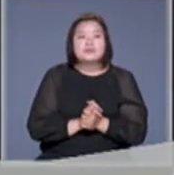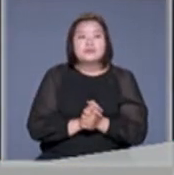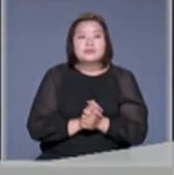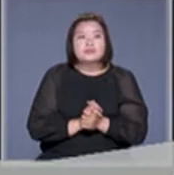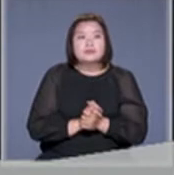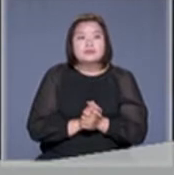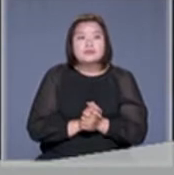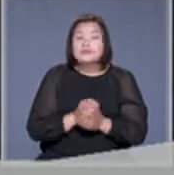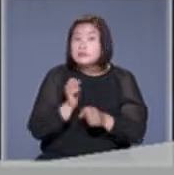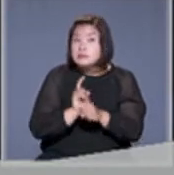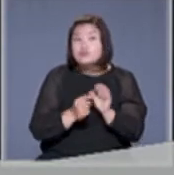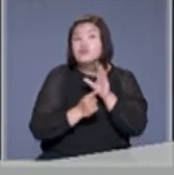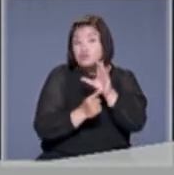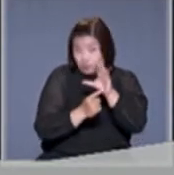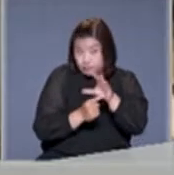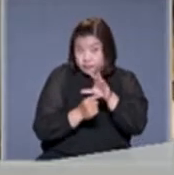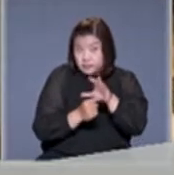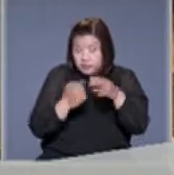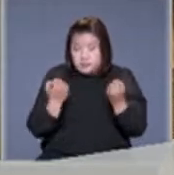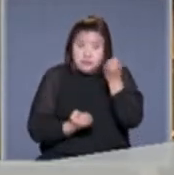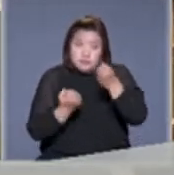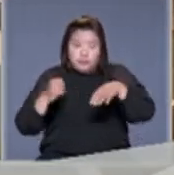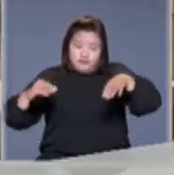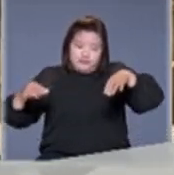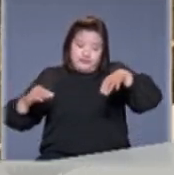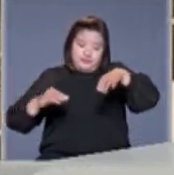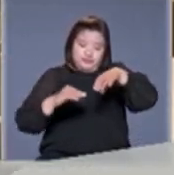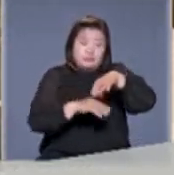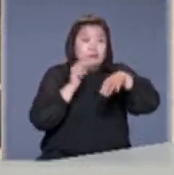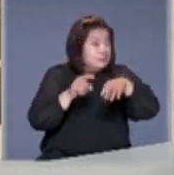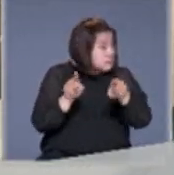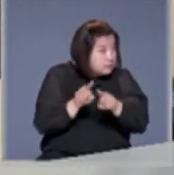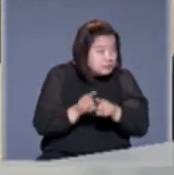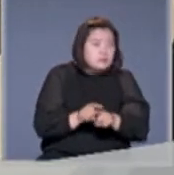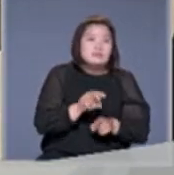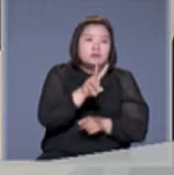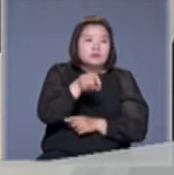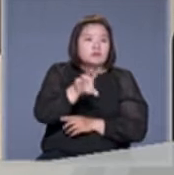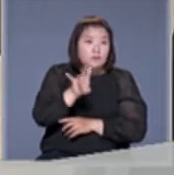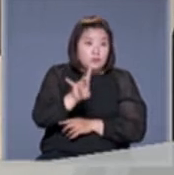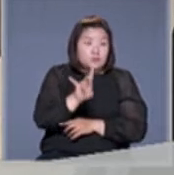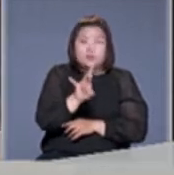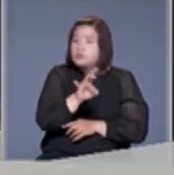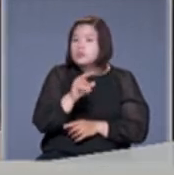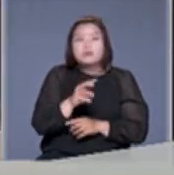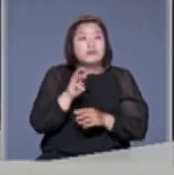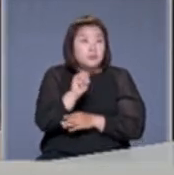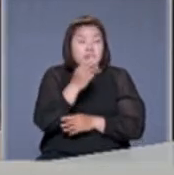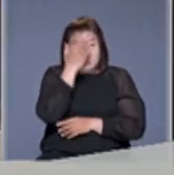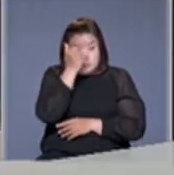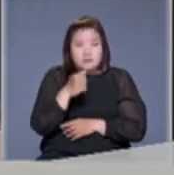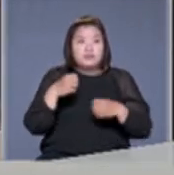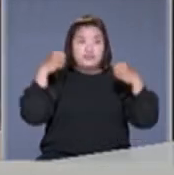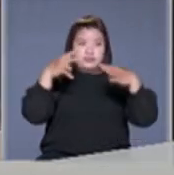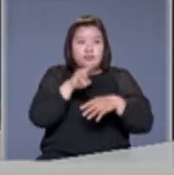การจำลองอุโมงค์ไฟฟ้าใต้ดินเสมือนจริงที่มีขนาดความกว้าง 2.6 เมตรรองรับสายไฟฟ้าแรงดันสูง 230,000